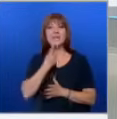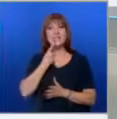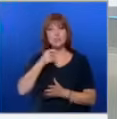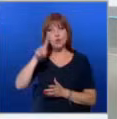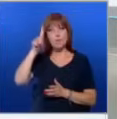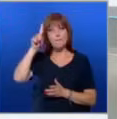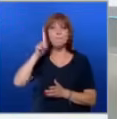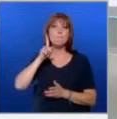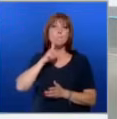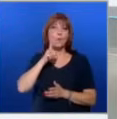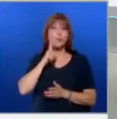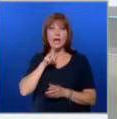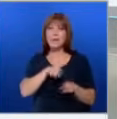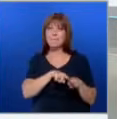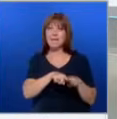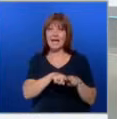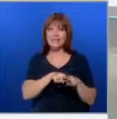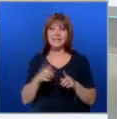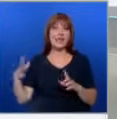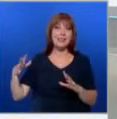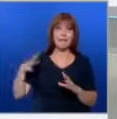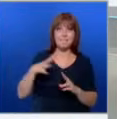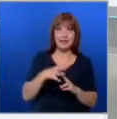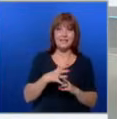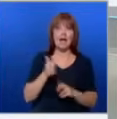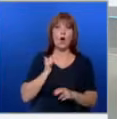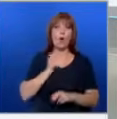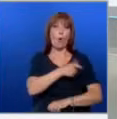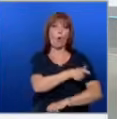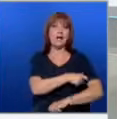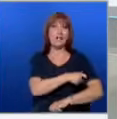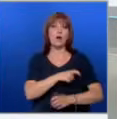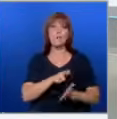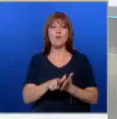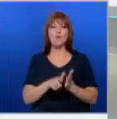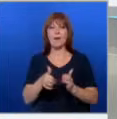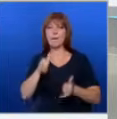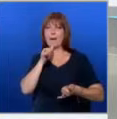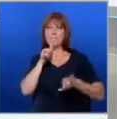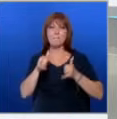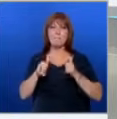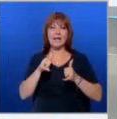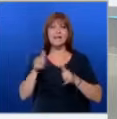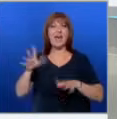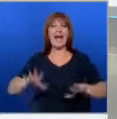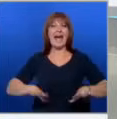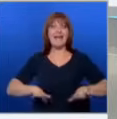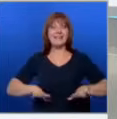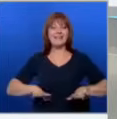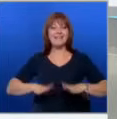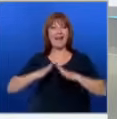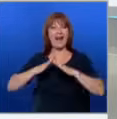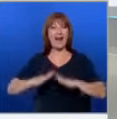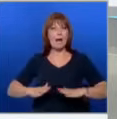19-годишно момче и негов приятел са били нападнати от охранител по време на парти на къмпинг градина. Едното момче